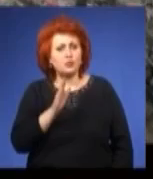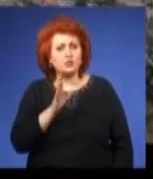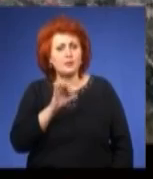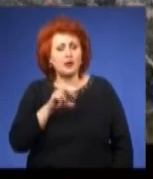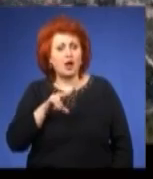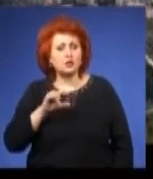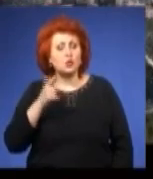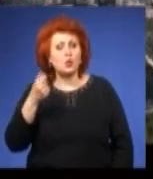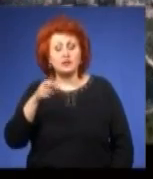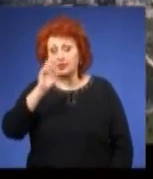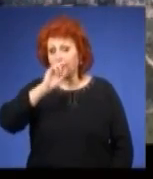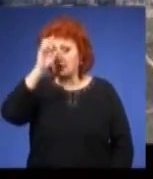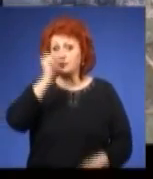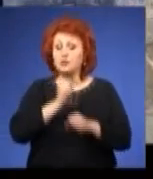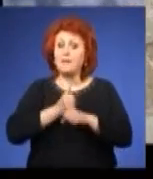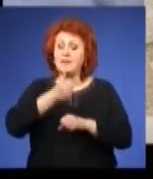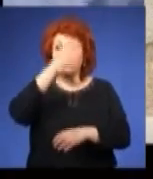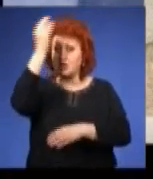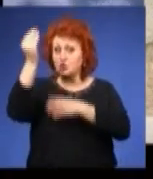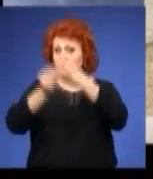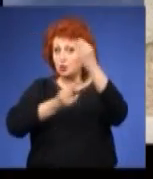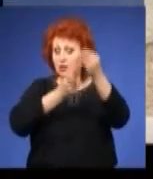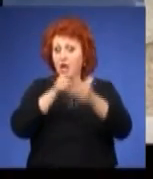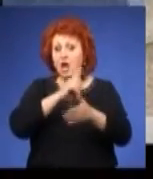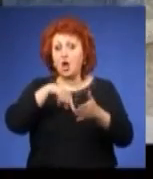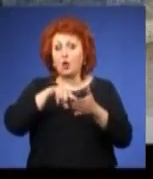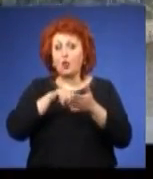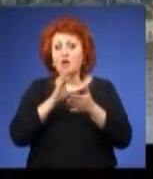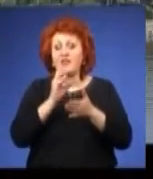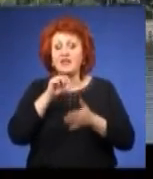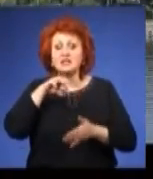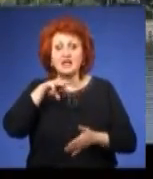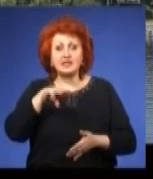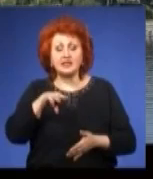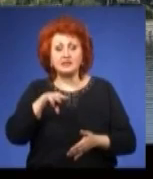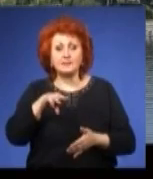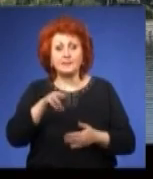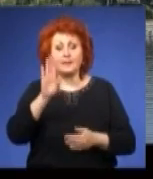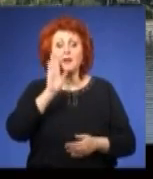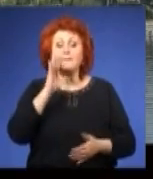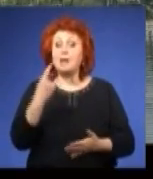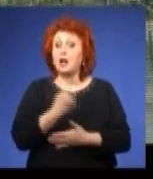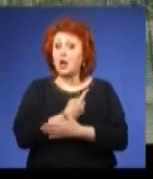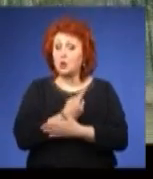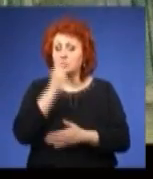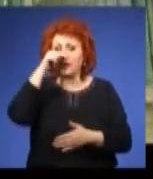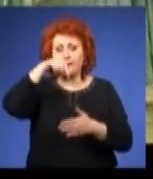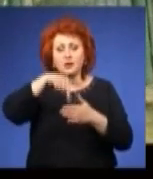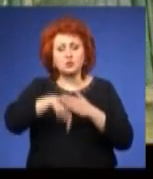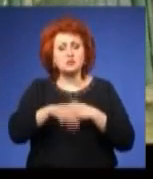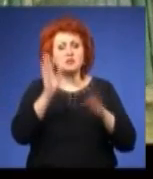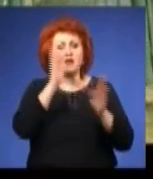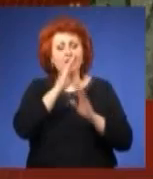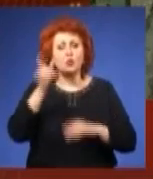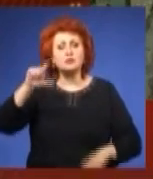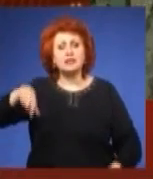Канну Галилейскую, где Господь совершил первое чудо. Город Назарет, место рождения Пресвятой Богородицы. Погрузимся в